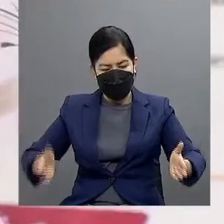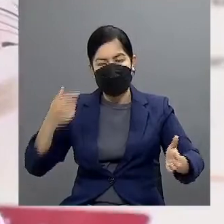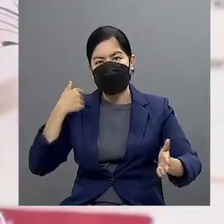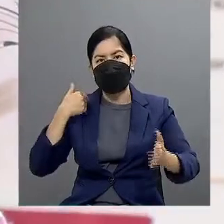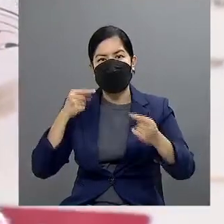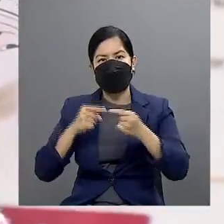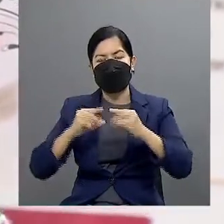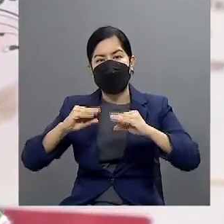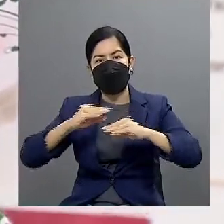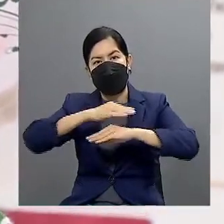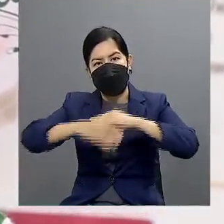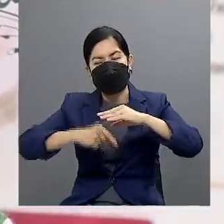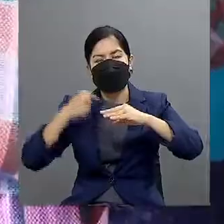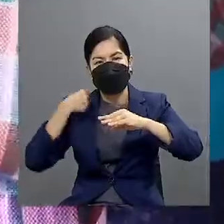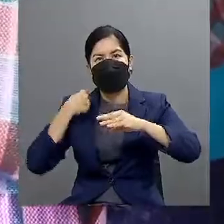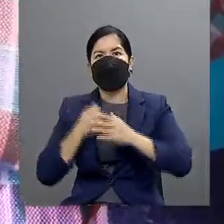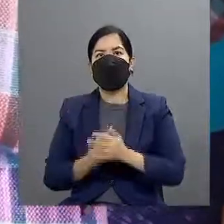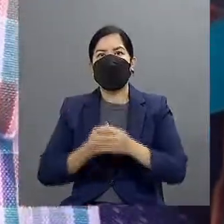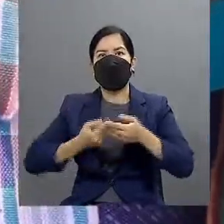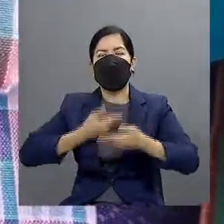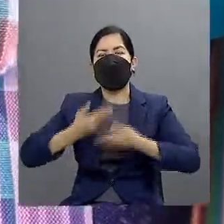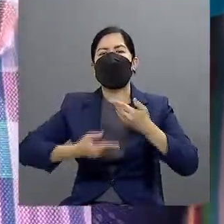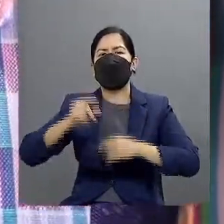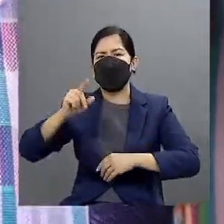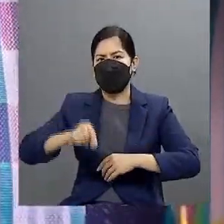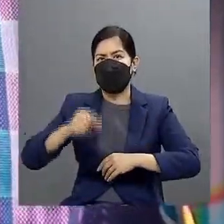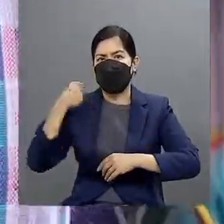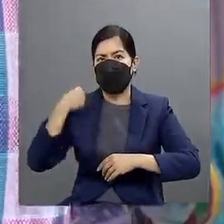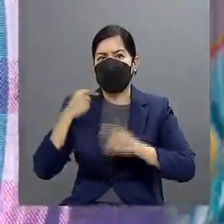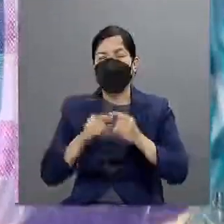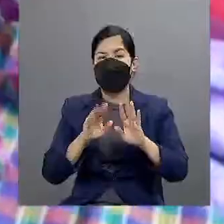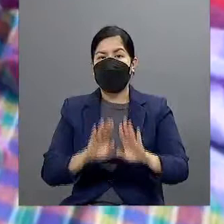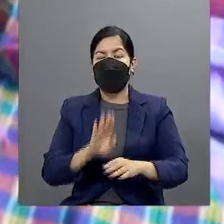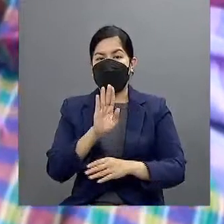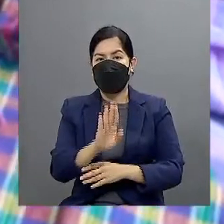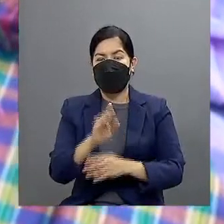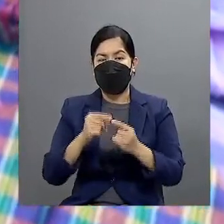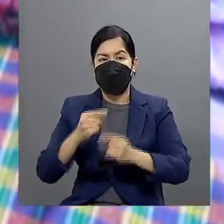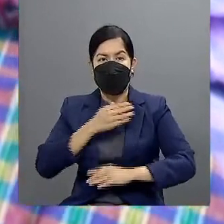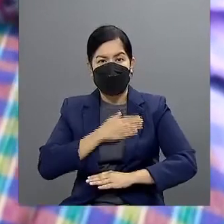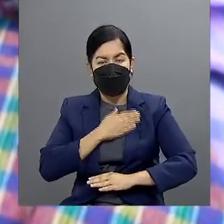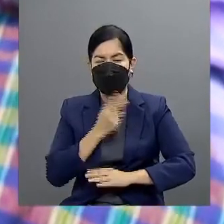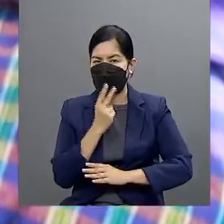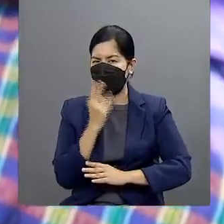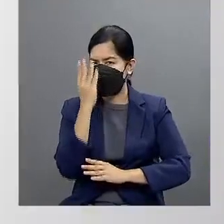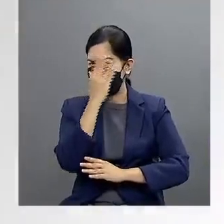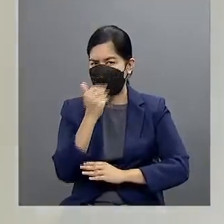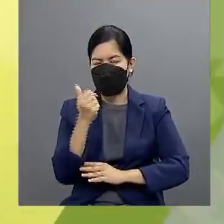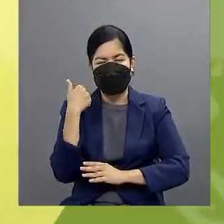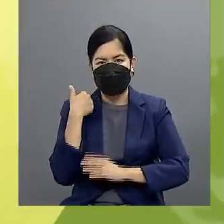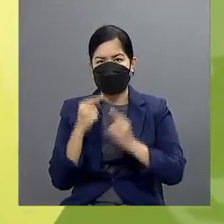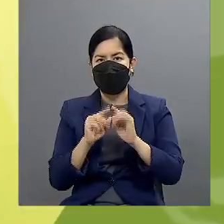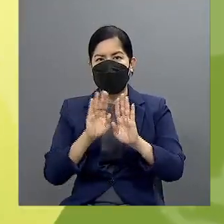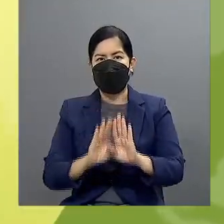โดยจำหน่ายในราคาย่อมเยาซึ่งลายผ้ามีความสวยทันสมัยและมีความปราณีตอีกด้วย